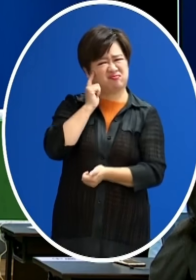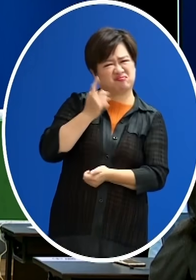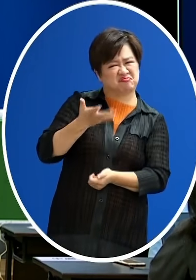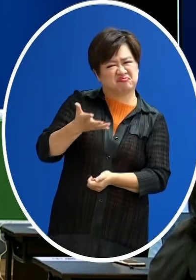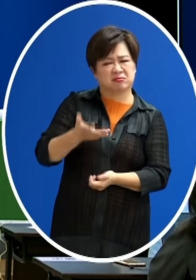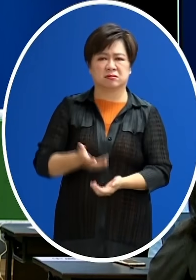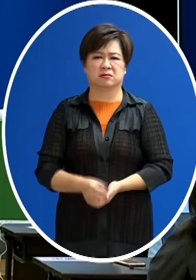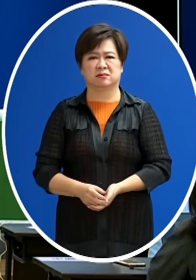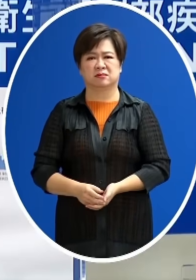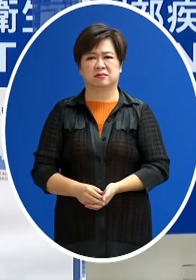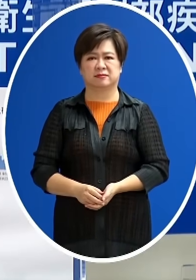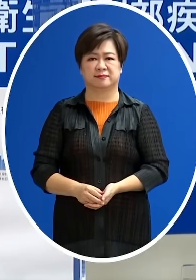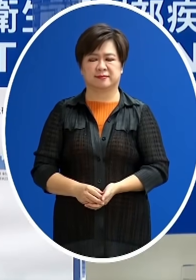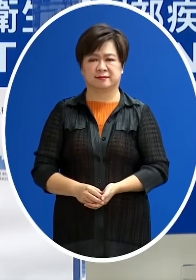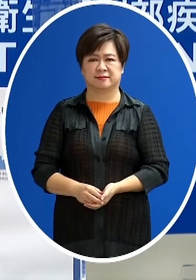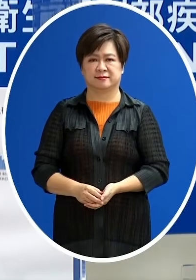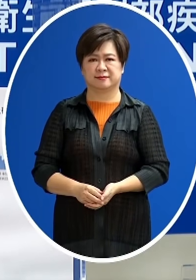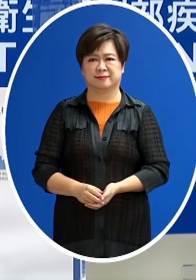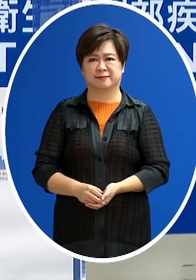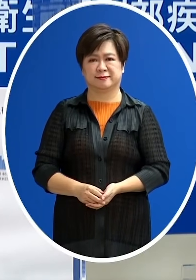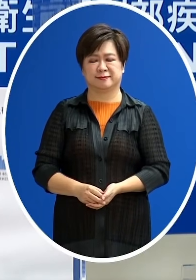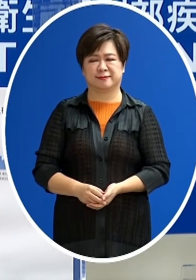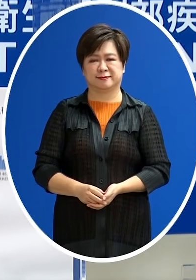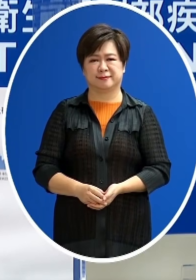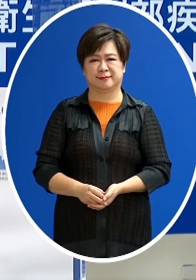心的回应。